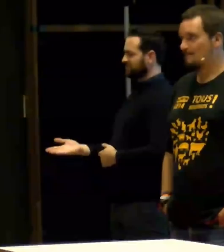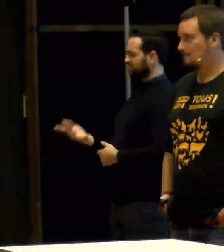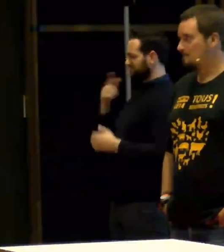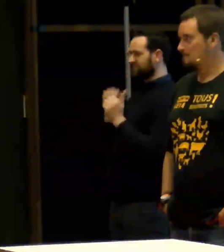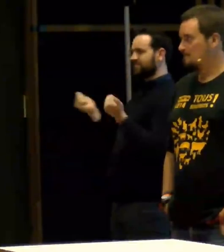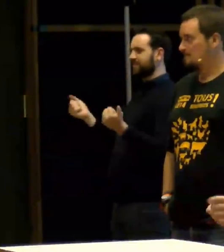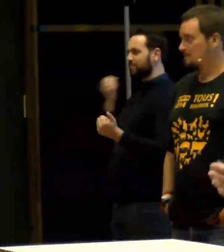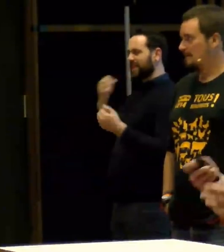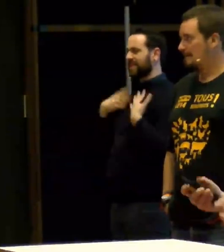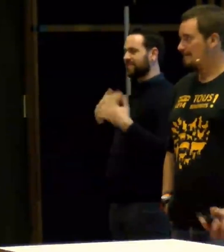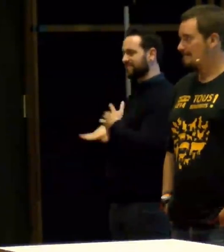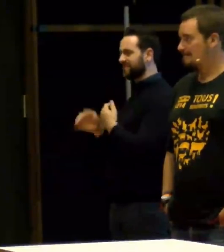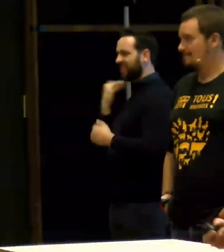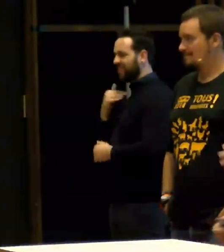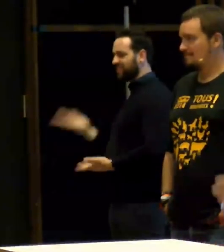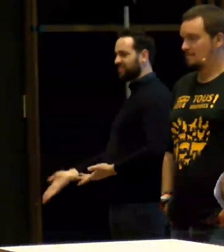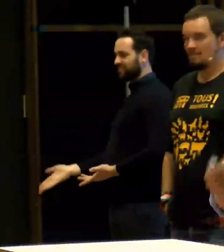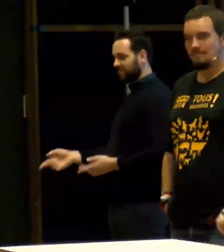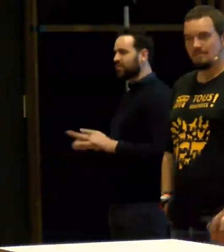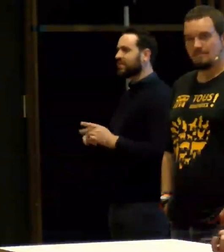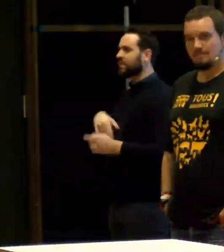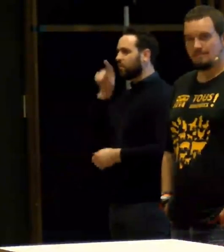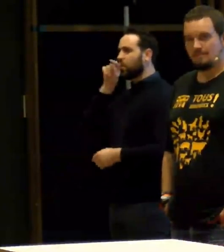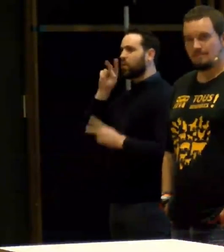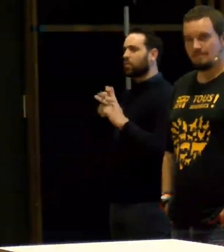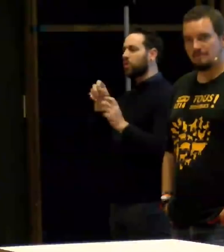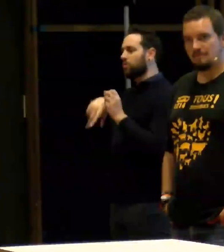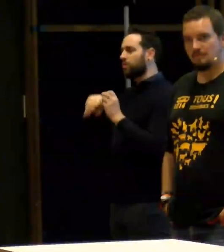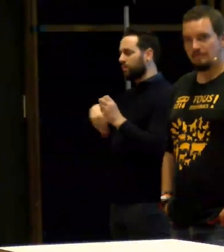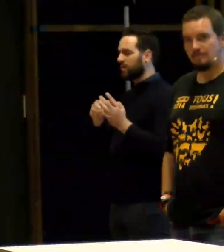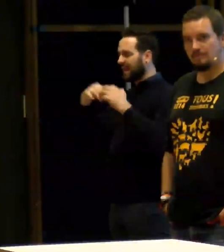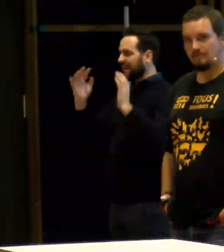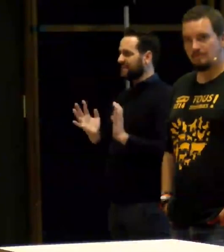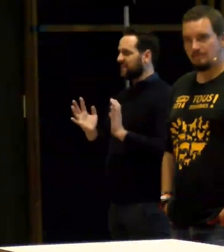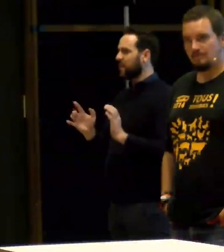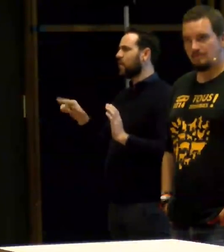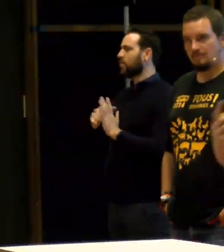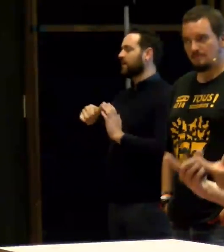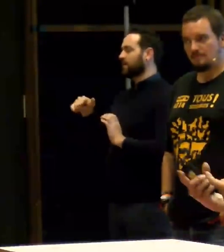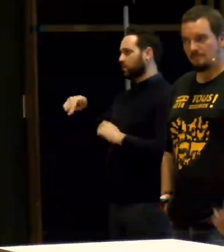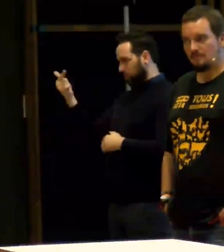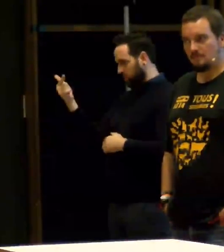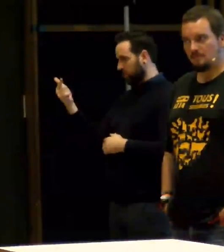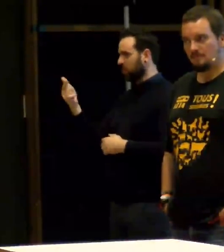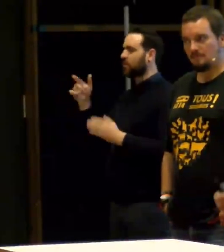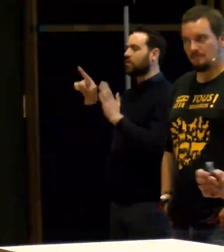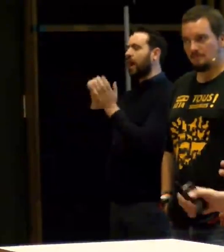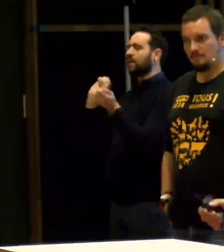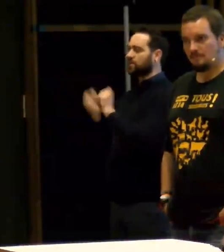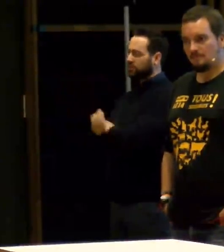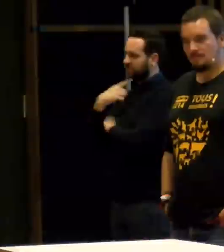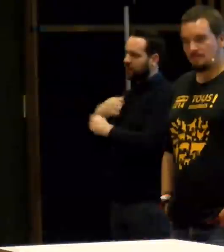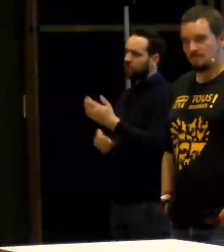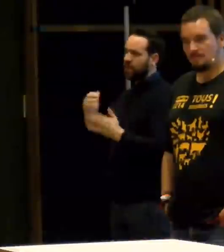pondeuses. Aujourd'hui, depuis 2012, il y a eu un changement dans la réglementation. Il a fallu installer de nouvelles cages avec